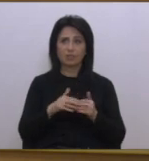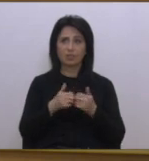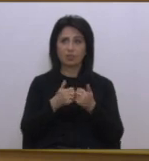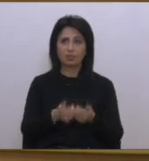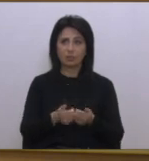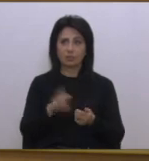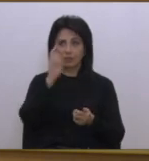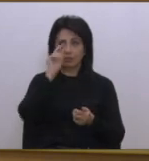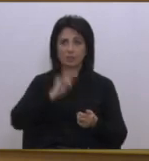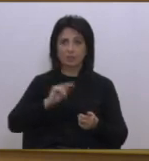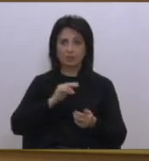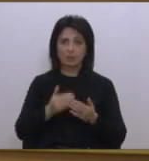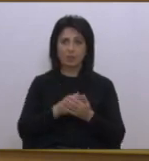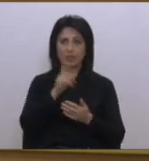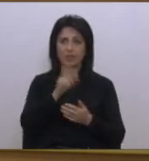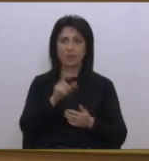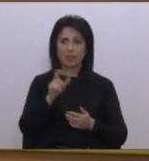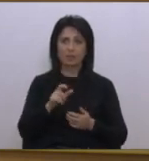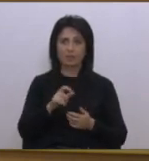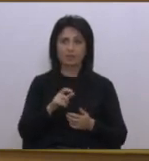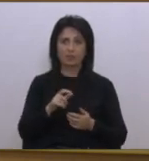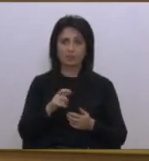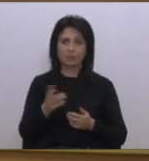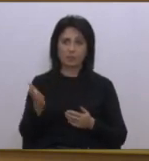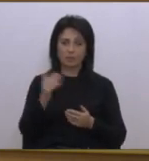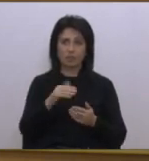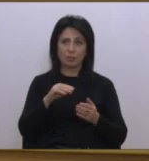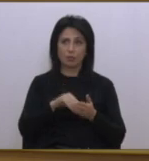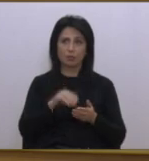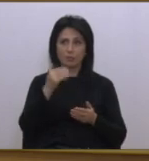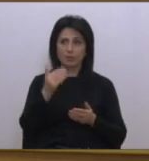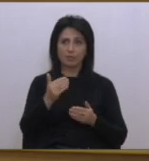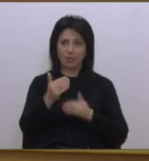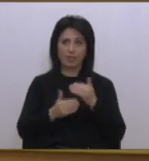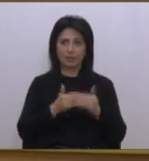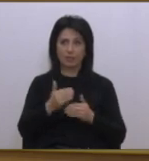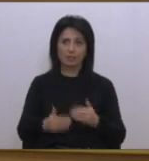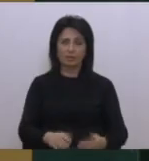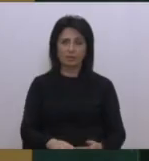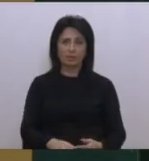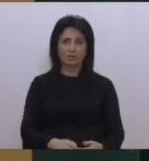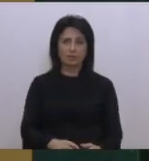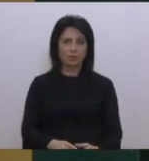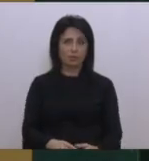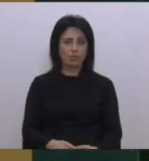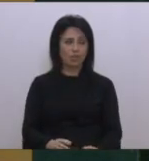ხელს საჯარო სამსახურში ახალი კადრების შემოდინებას და მათ კარიერულ წინსვლას. მადლობთ.